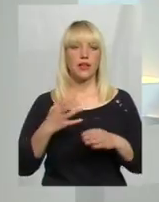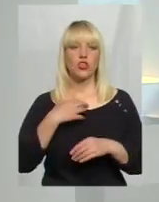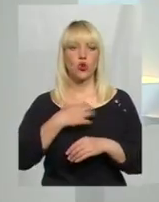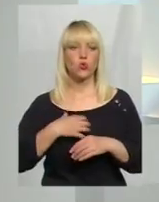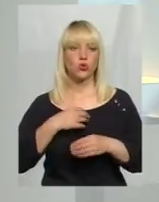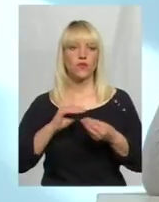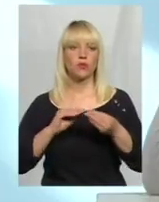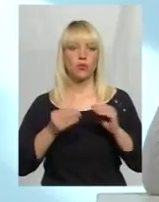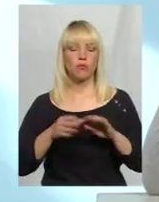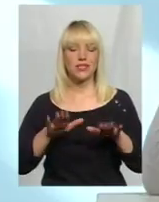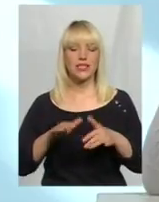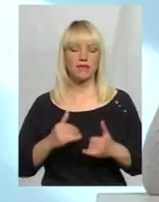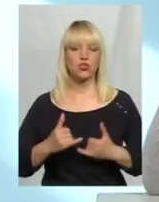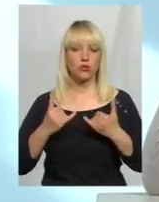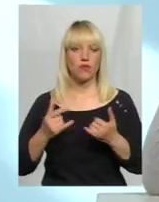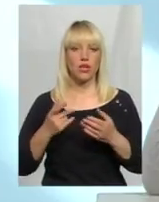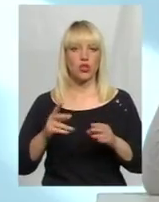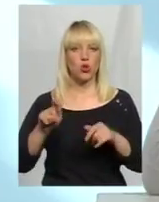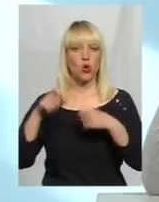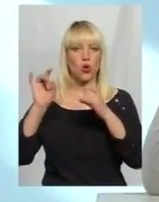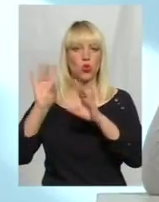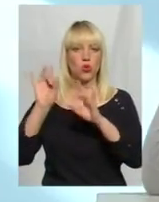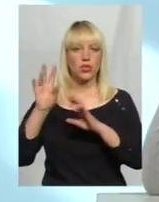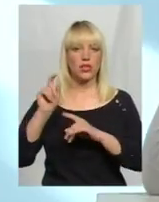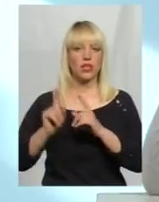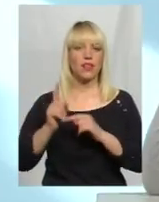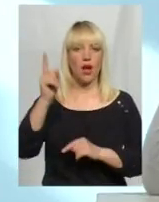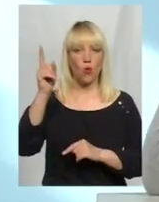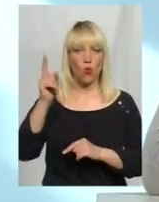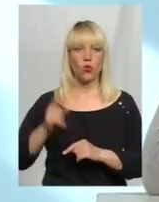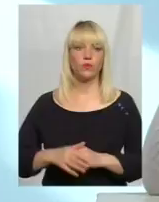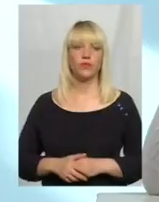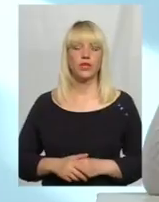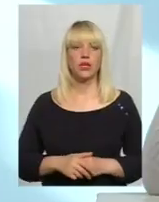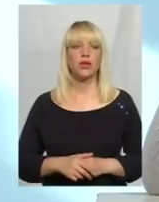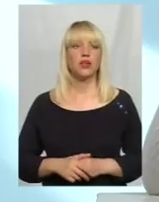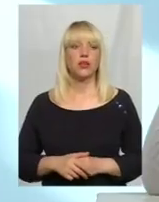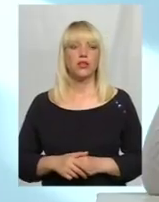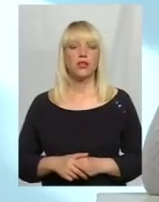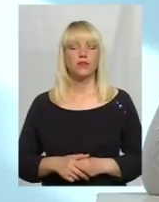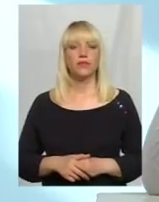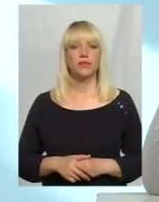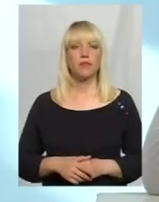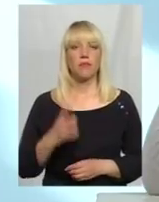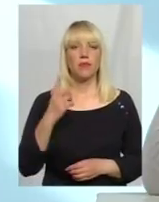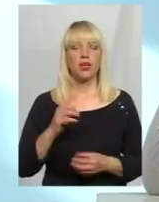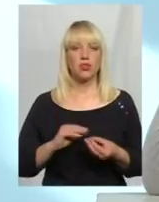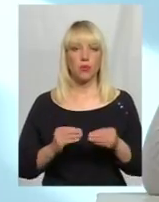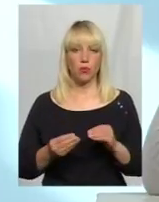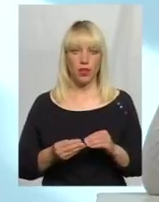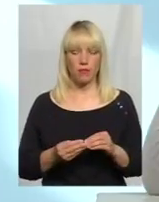місцевих швейників доносите туди нагору, і яка там реакція? Ну, звичайно, що безумовно перша проблема –